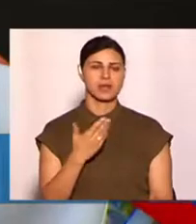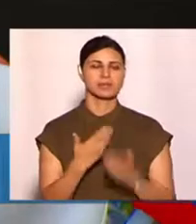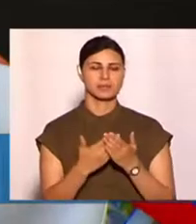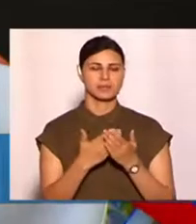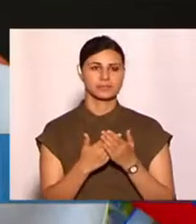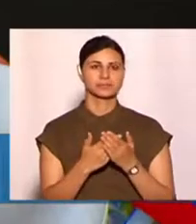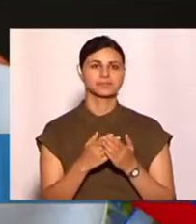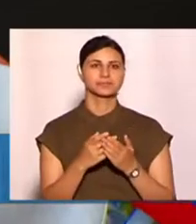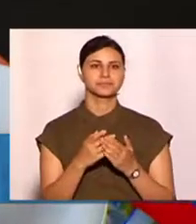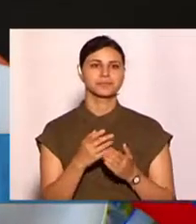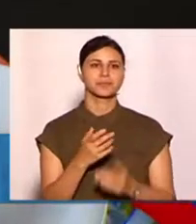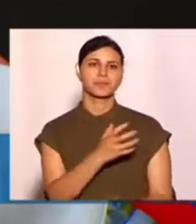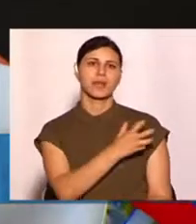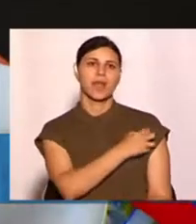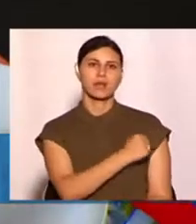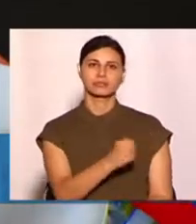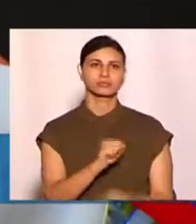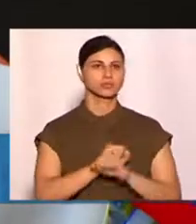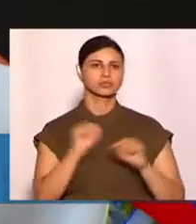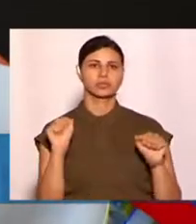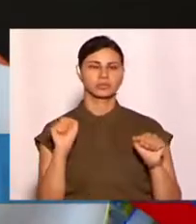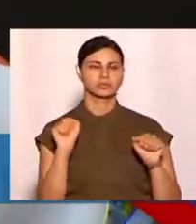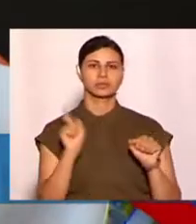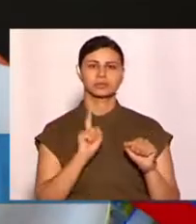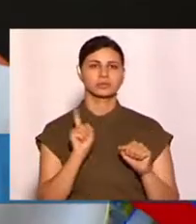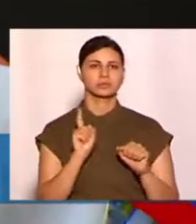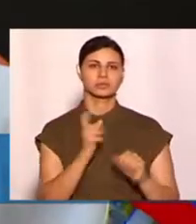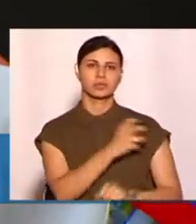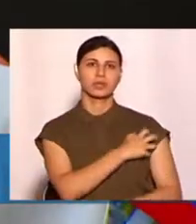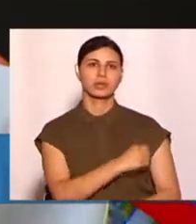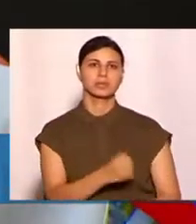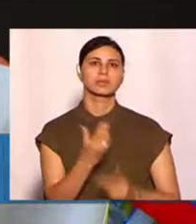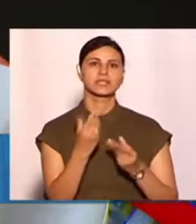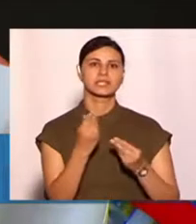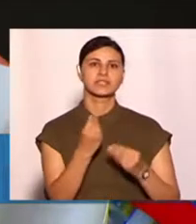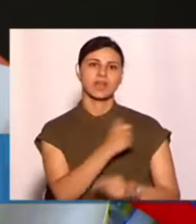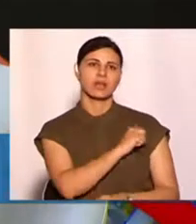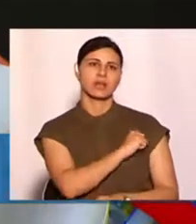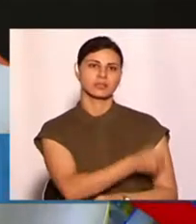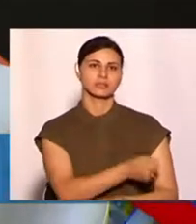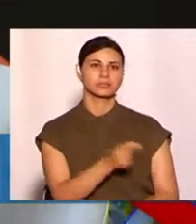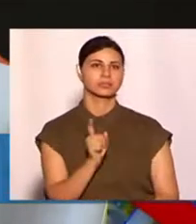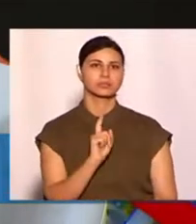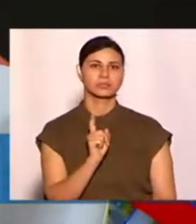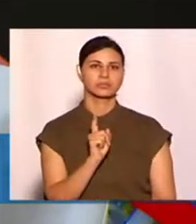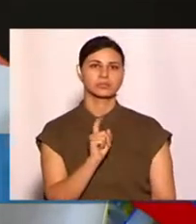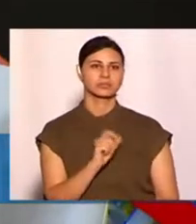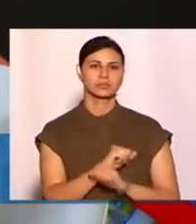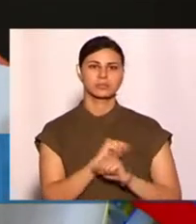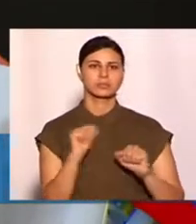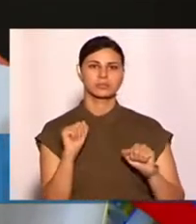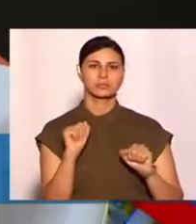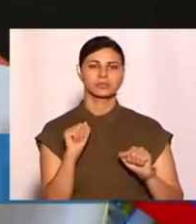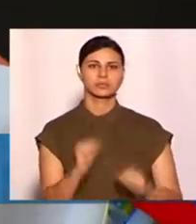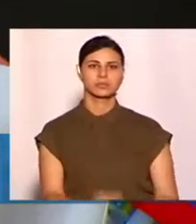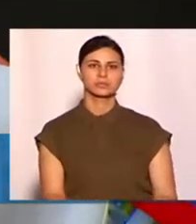დეპილაციაზე, ეპილაციაზე და არანაირ მექანიკურ მოცილებაზე, არც სველი წესით პარსვა არავითარ შემთხვევაში არ